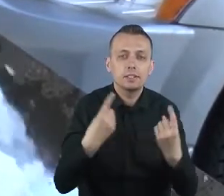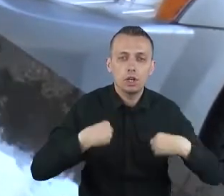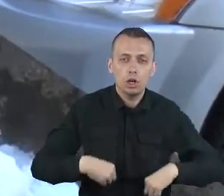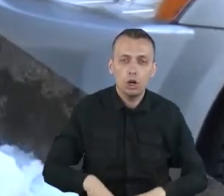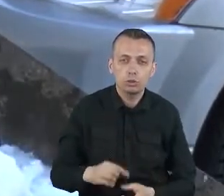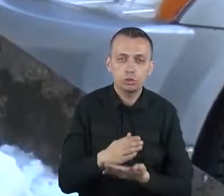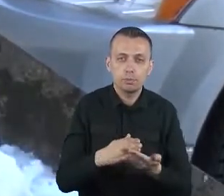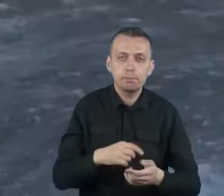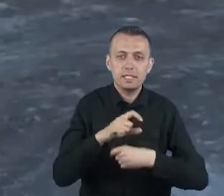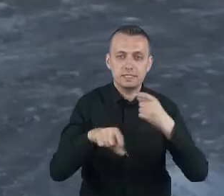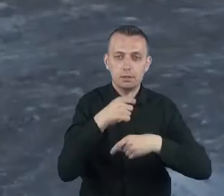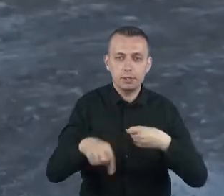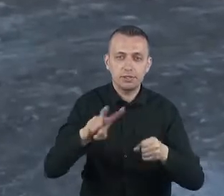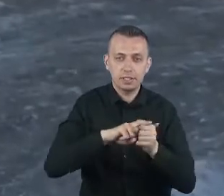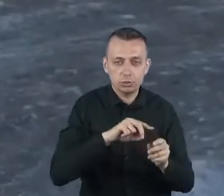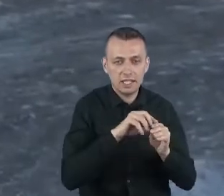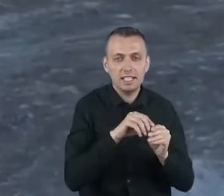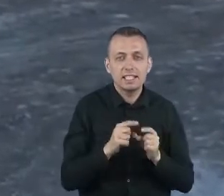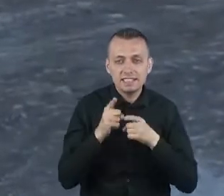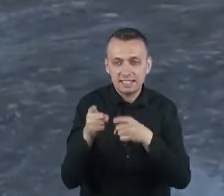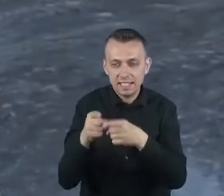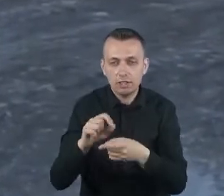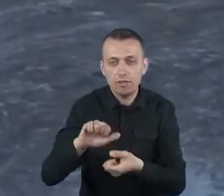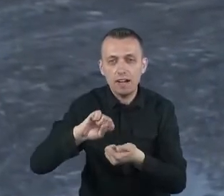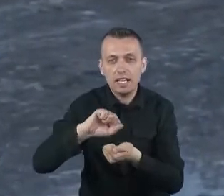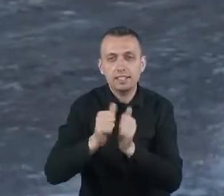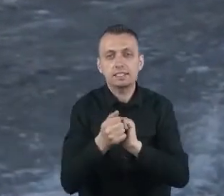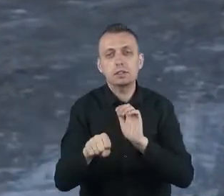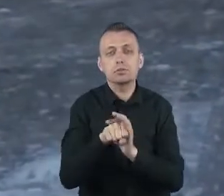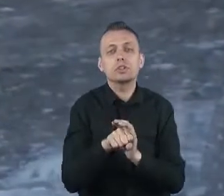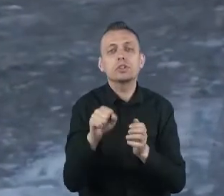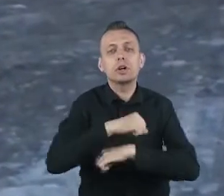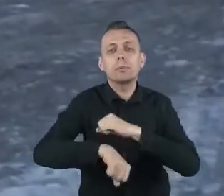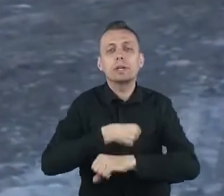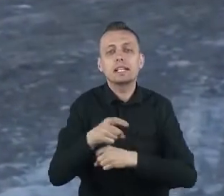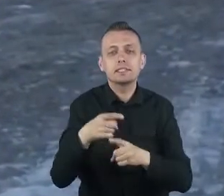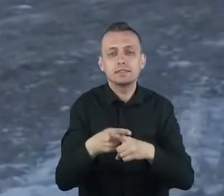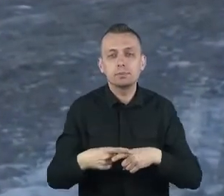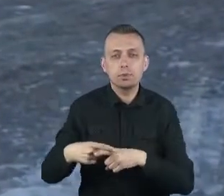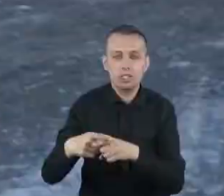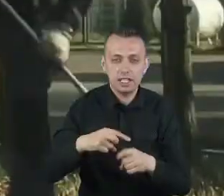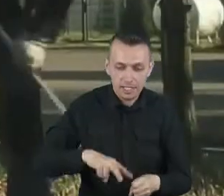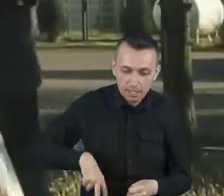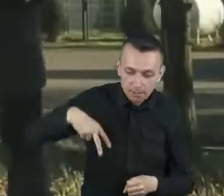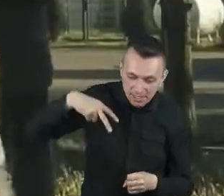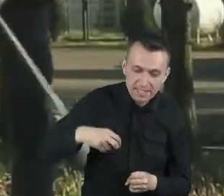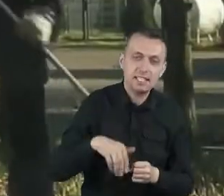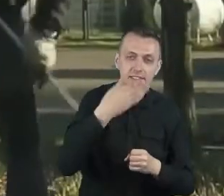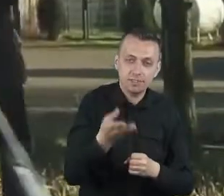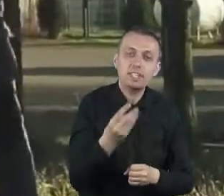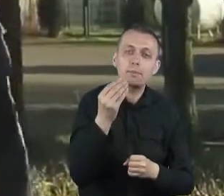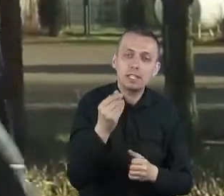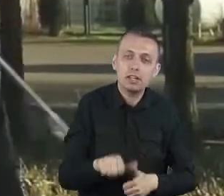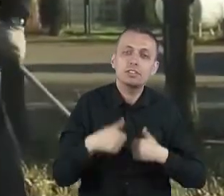Urząd Pracy do pracy w spółdzielni socjalnej. Ministerstwo zapewni wsparcie w formie możliwości przyznania środków na utworzenie stanowiska